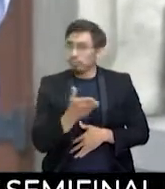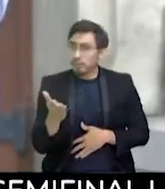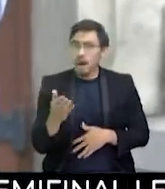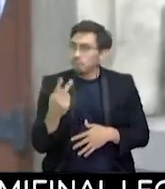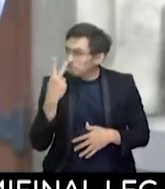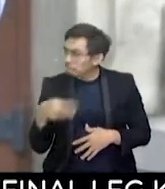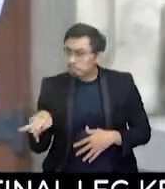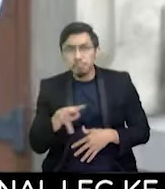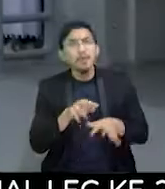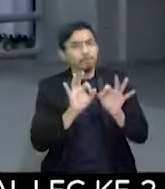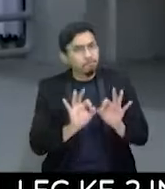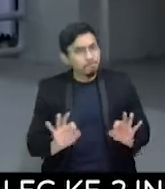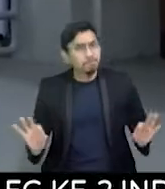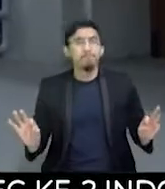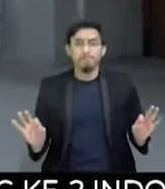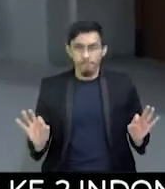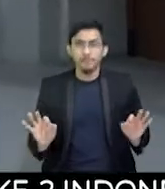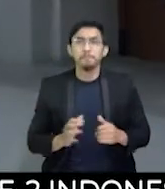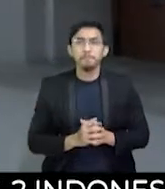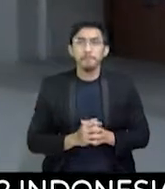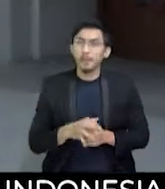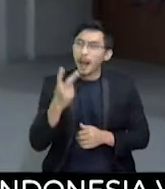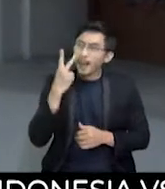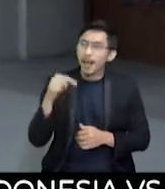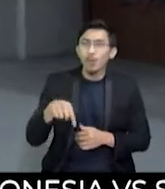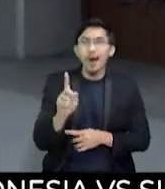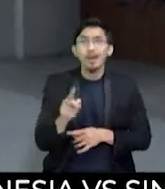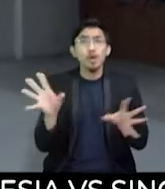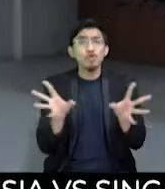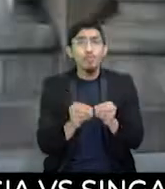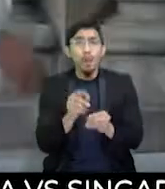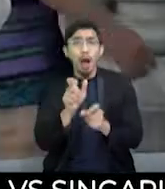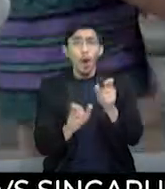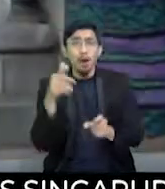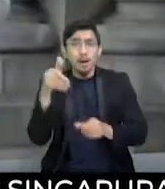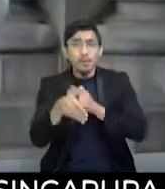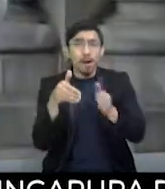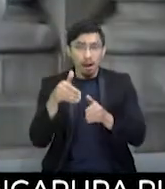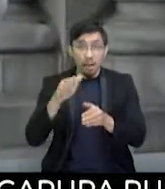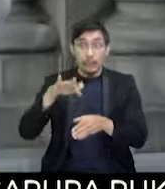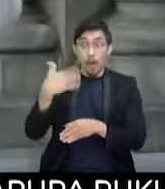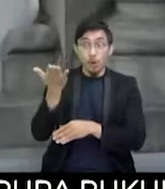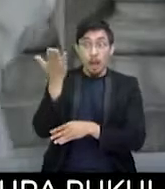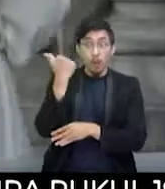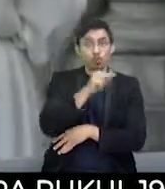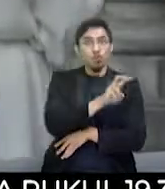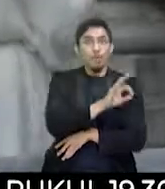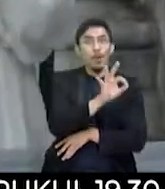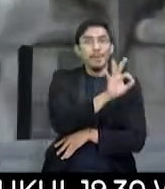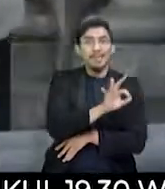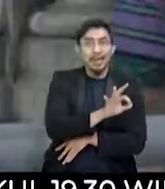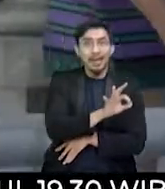kalau kita bandingkan dengan tahun lalu salah satunya yaitu kapasitas gereja yang tahun lalu ini hanya 20% namun tahun ini